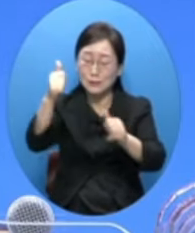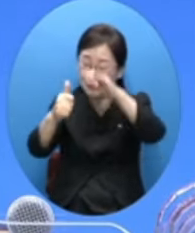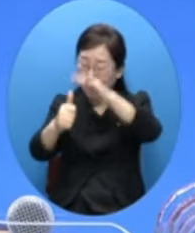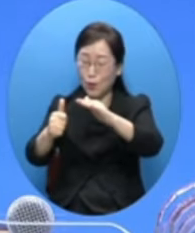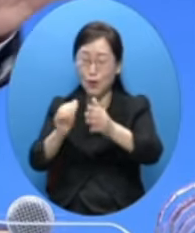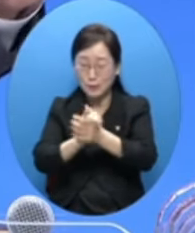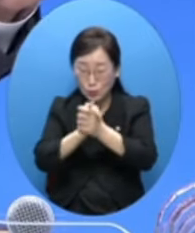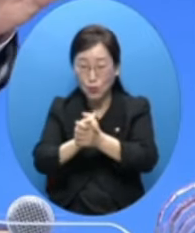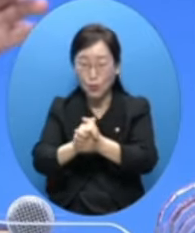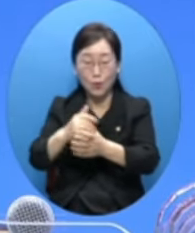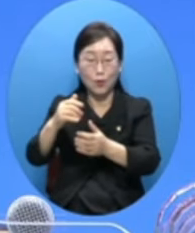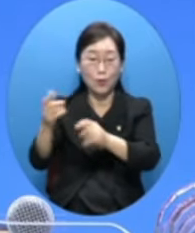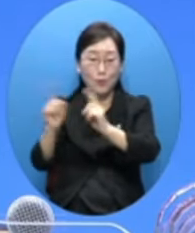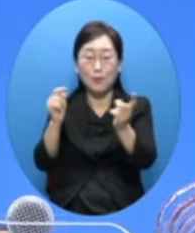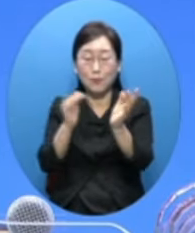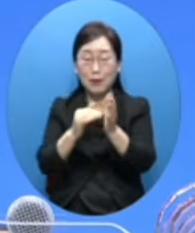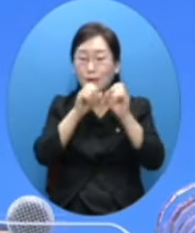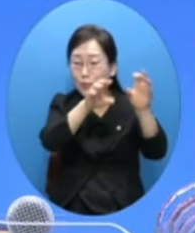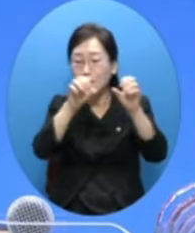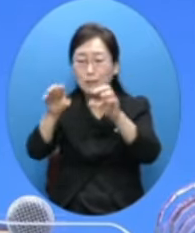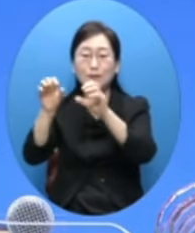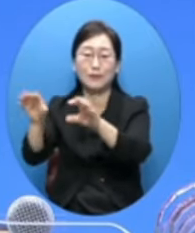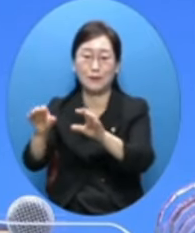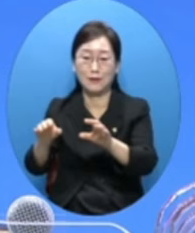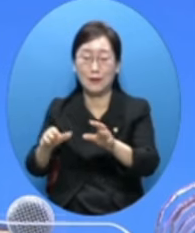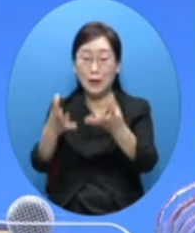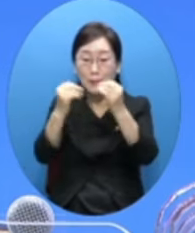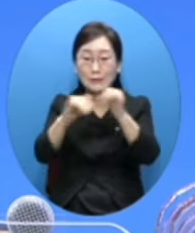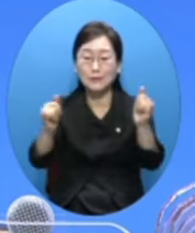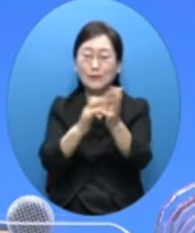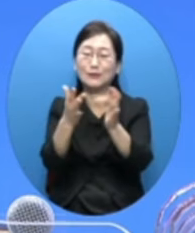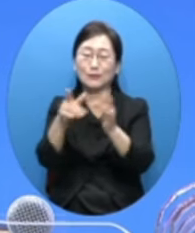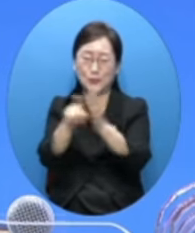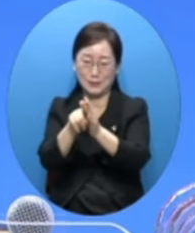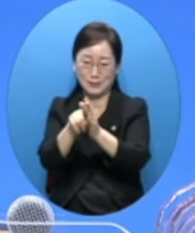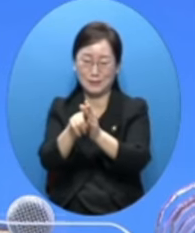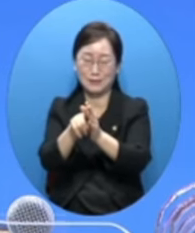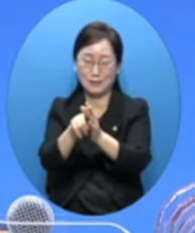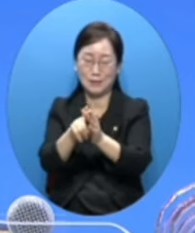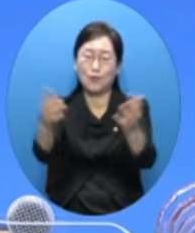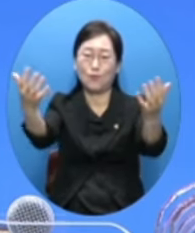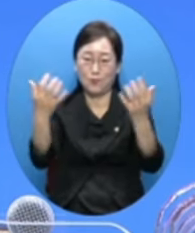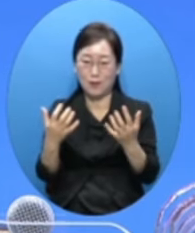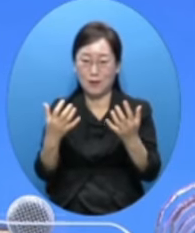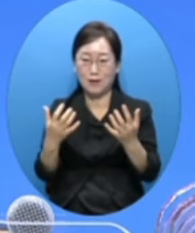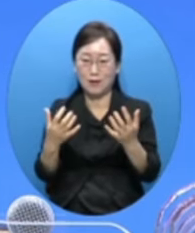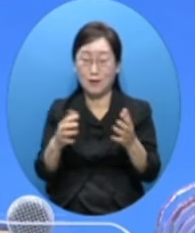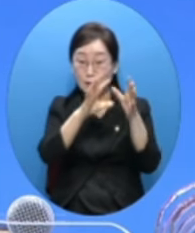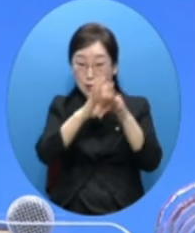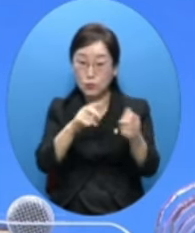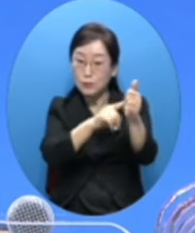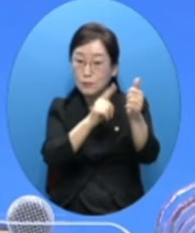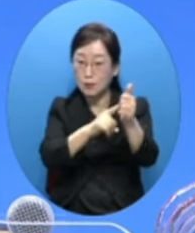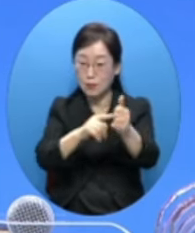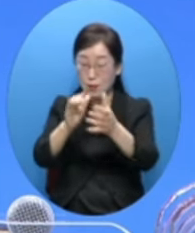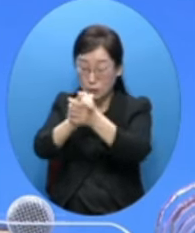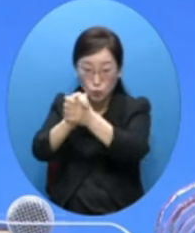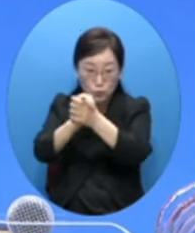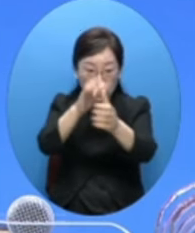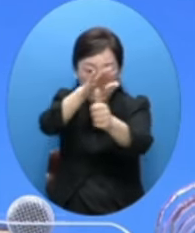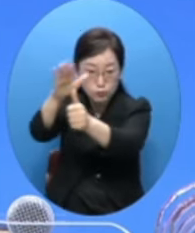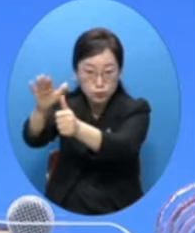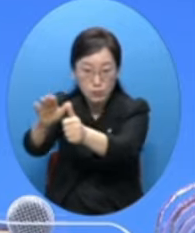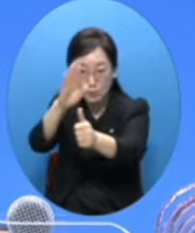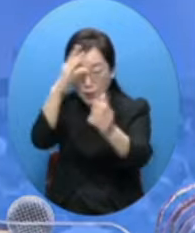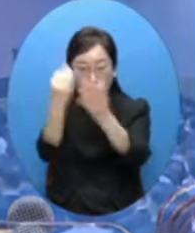다니면서 열심히 복음을 전해서 많은 사람들이 예수를 믿게 되고 그로부터 계속 기도할 때마다 많은 병자 낫기